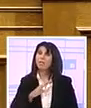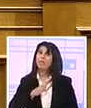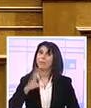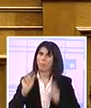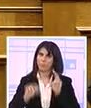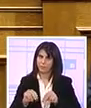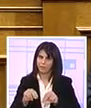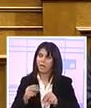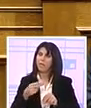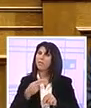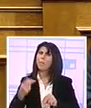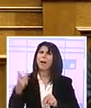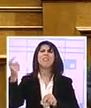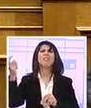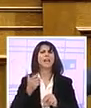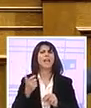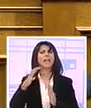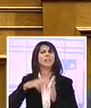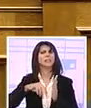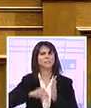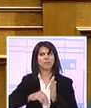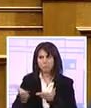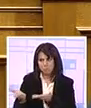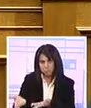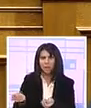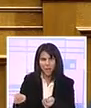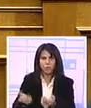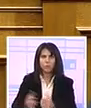τη Δανειακή Σύμβαση, ιδού η Ρόδος.